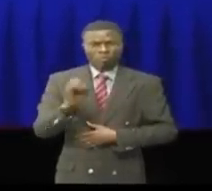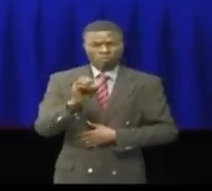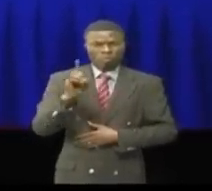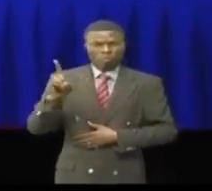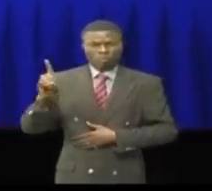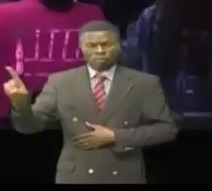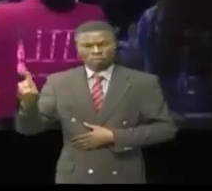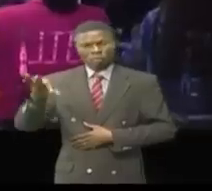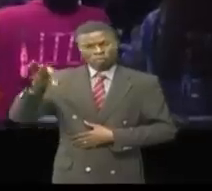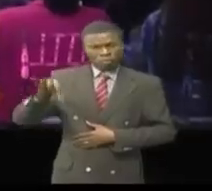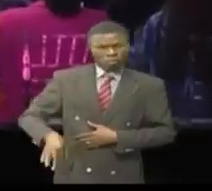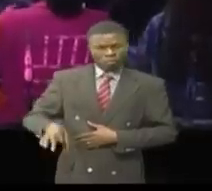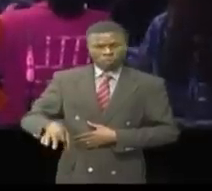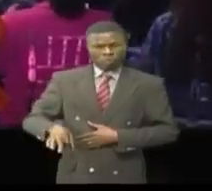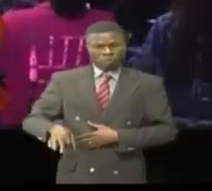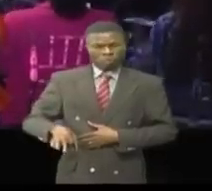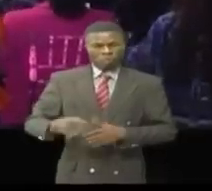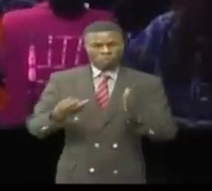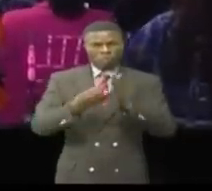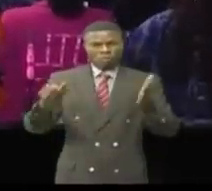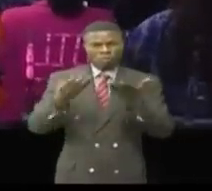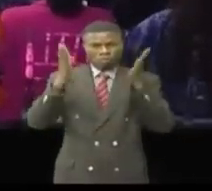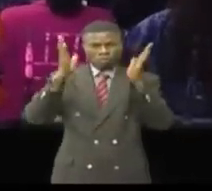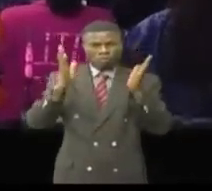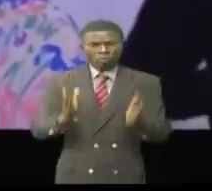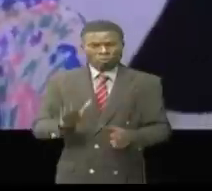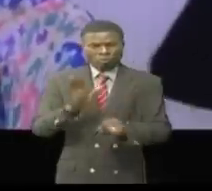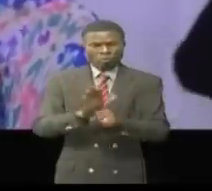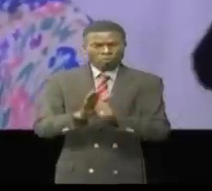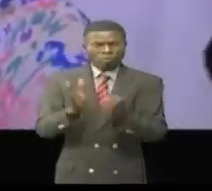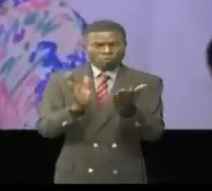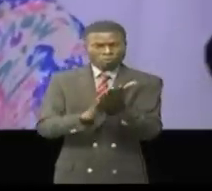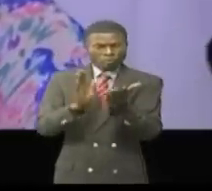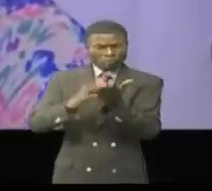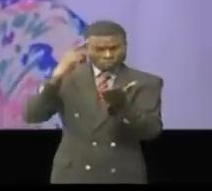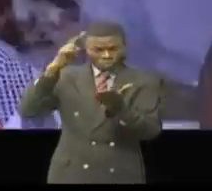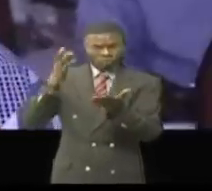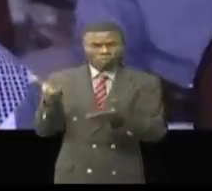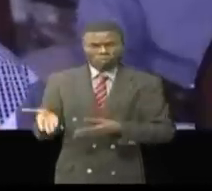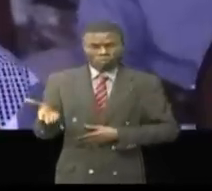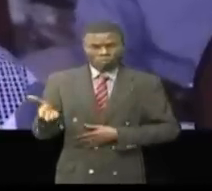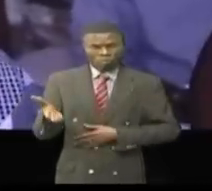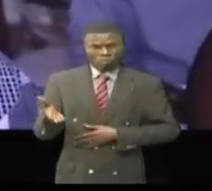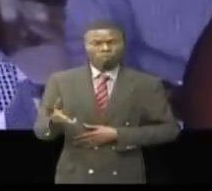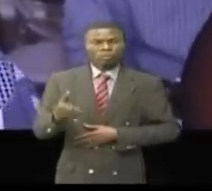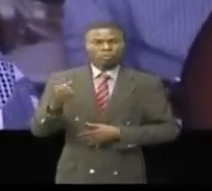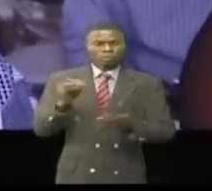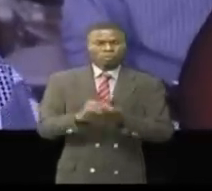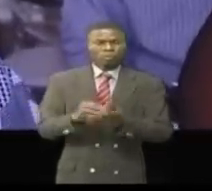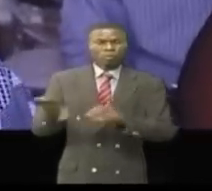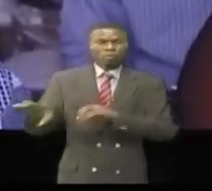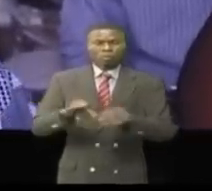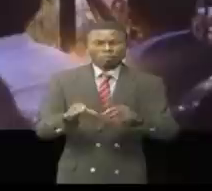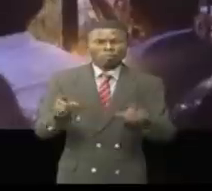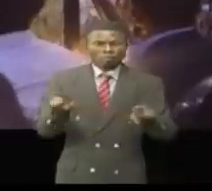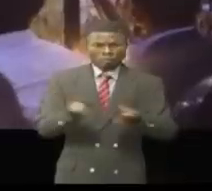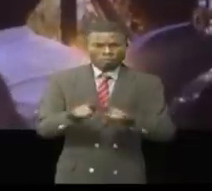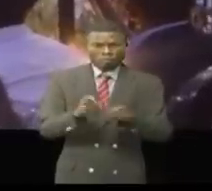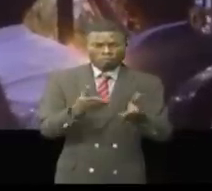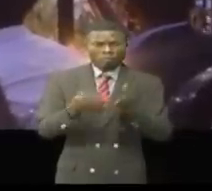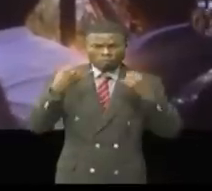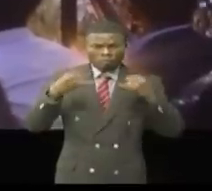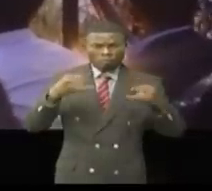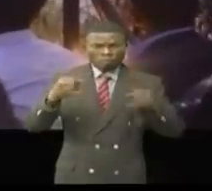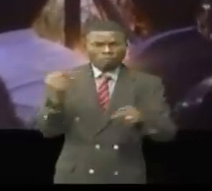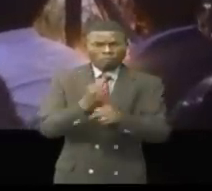au profit d'au moins 70 étudiants de plusieurs instituts de la place. Notons qu'une séance similaire d'information sur